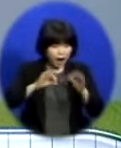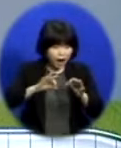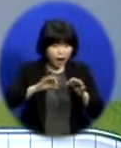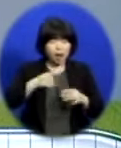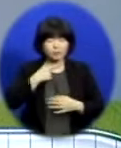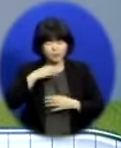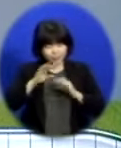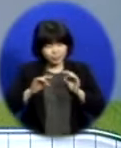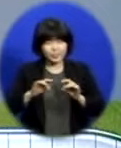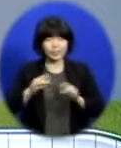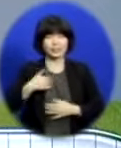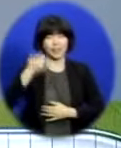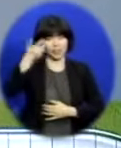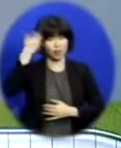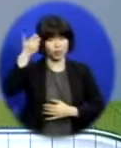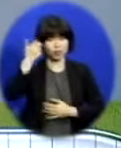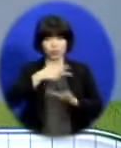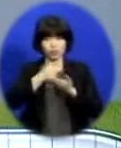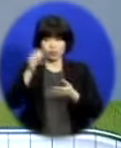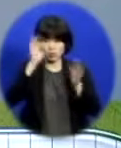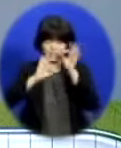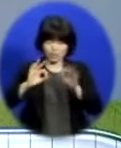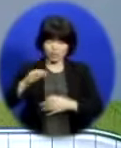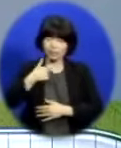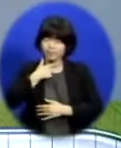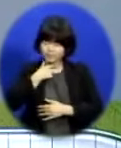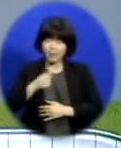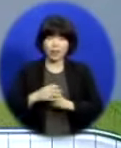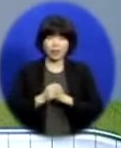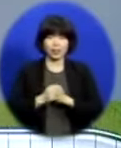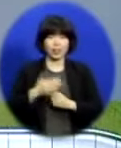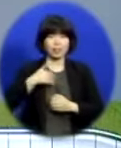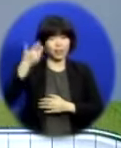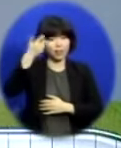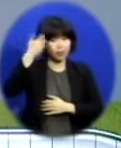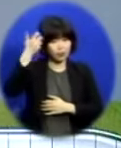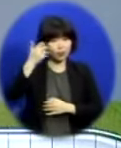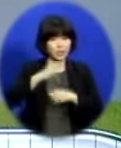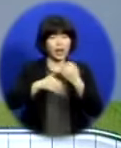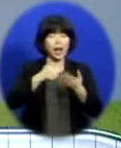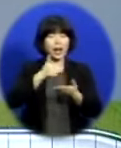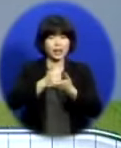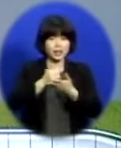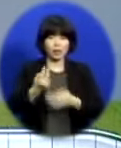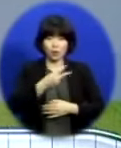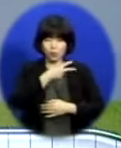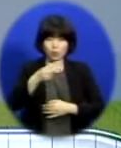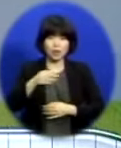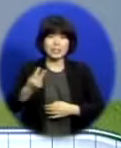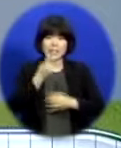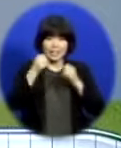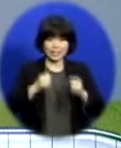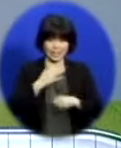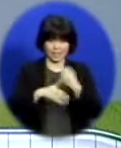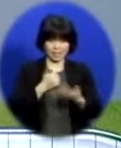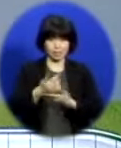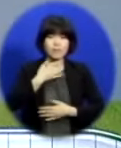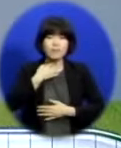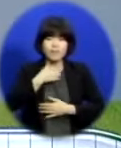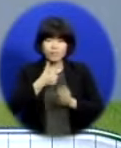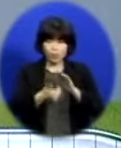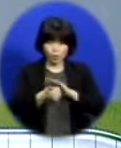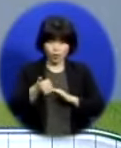영혼이 주님을 찾아입니다 내 영혼이 하나님 살아계신 하나님을 망하니 내가